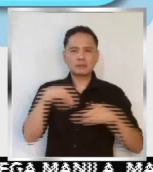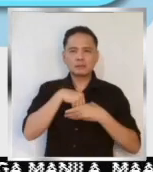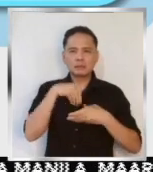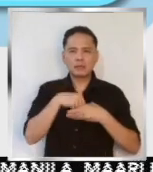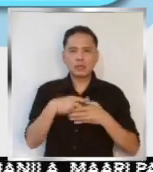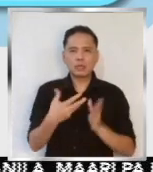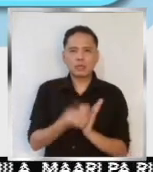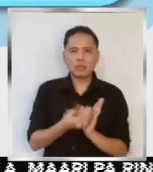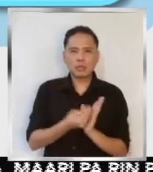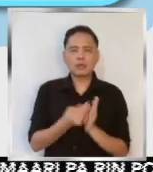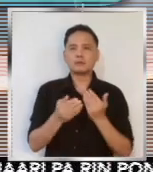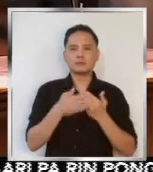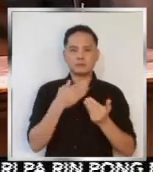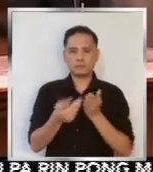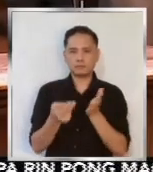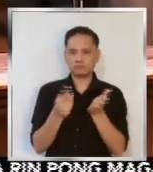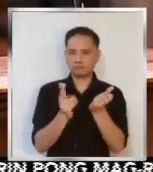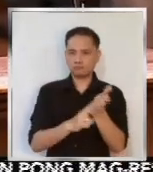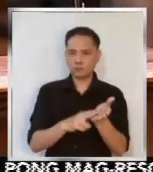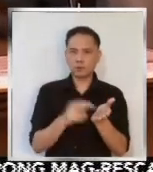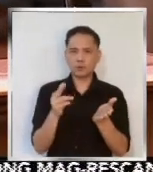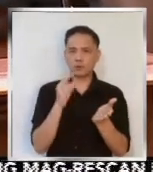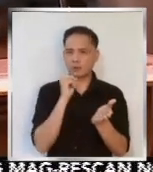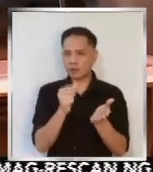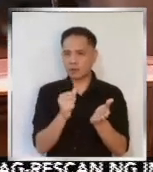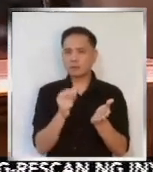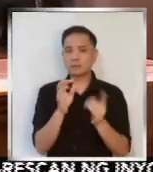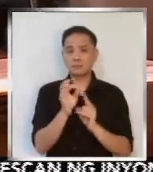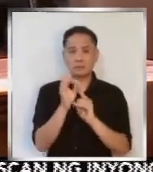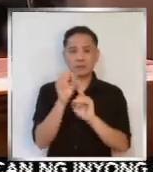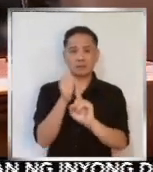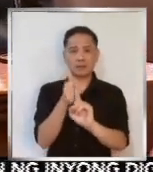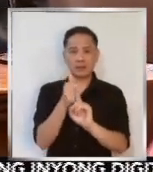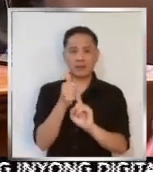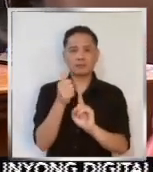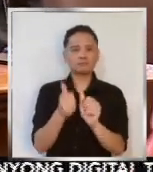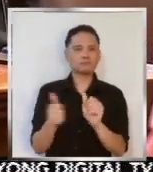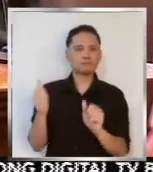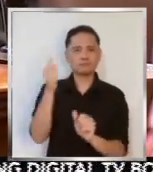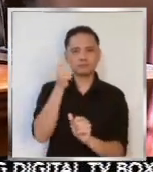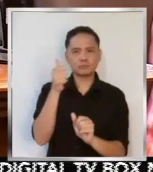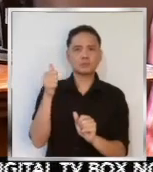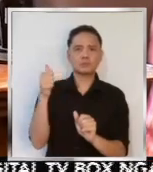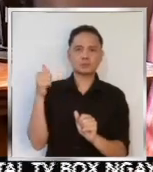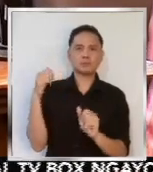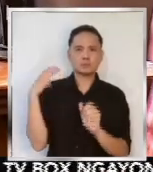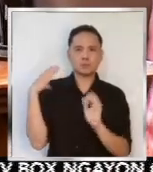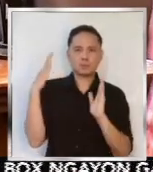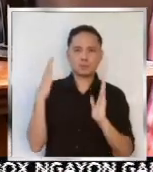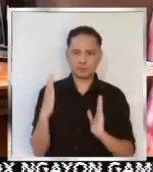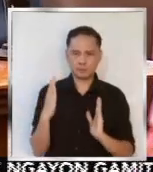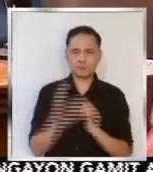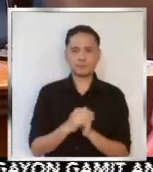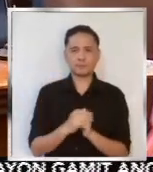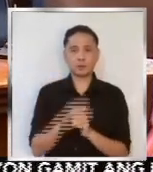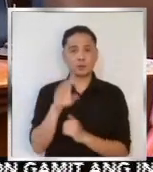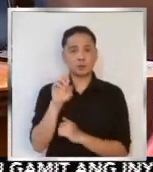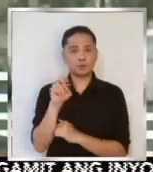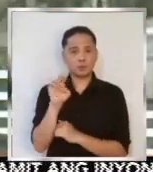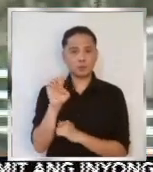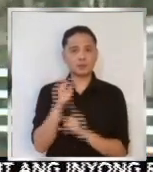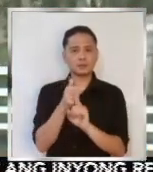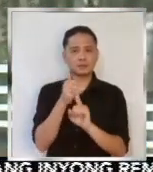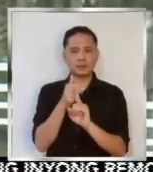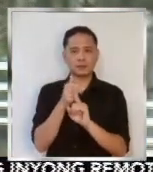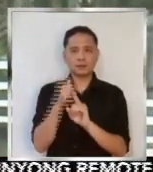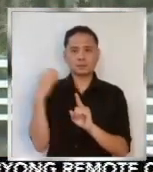hindi, lalo pa kung ikaw ang chairman of the board. Si Duque po ang chairman of the board ng PhilHealth. Sabi naman ni